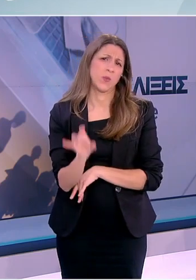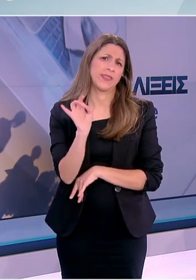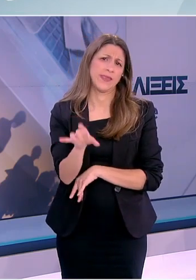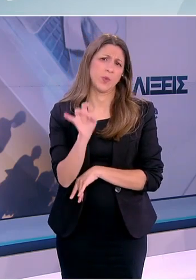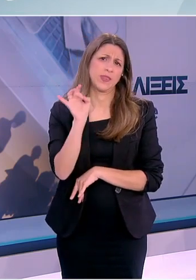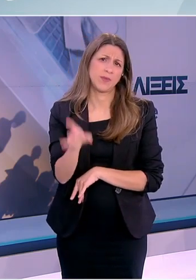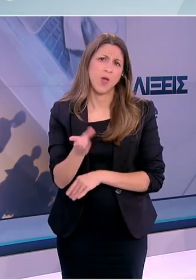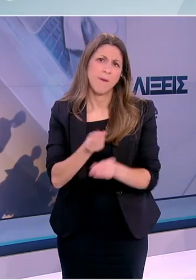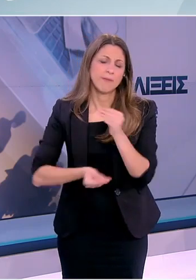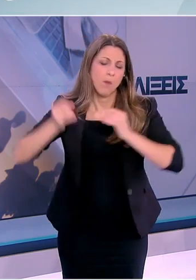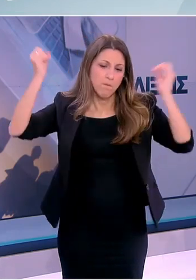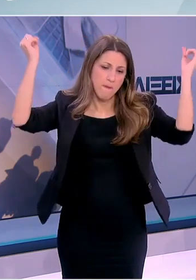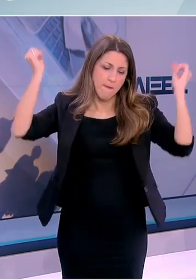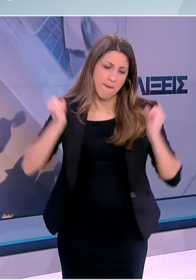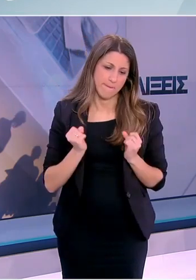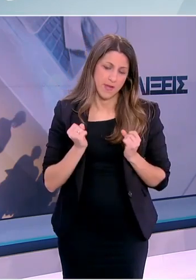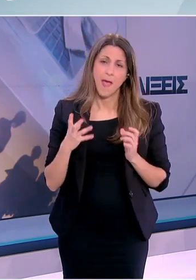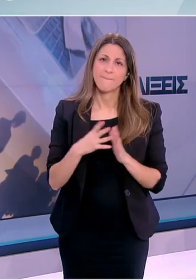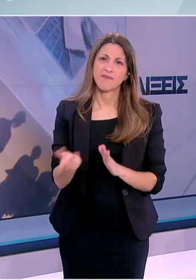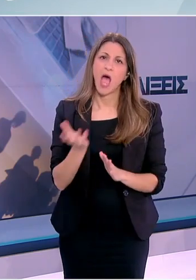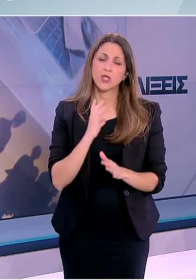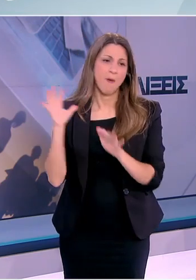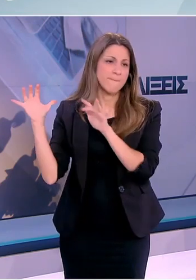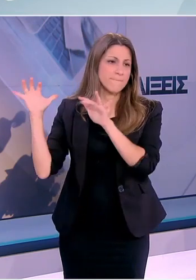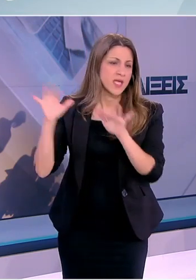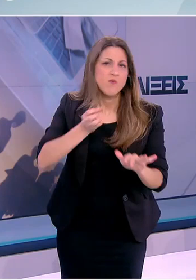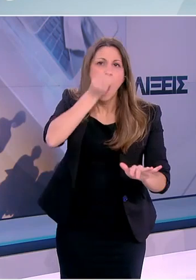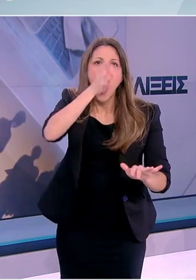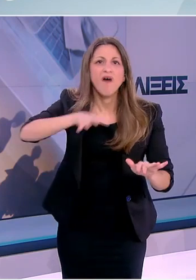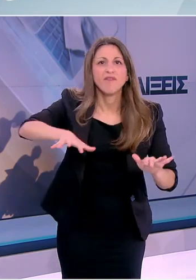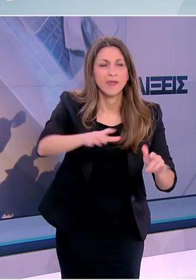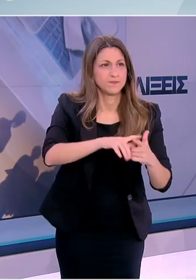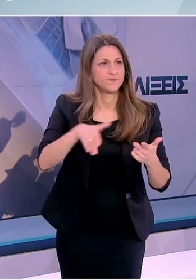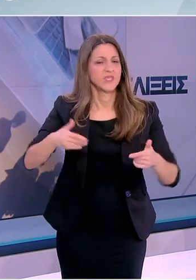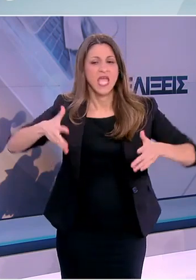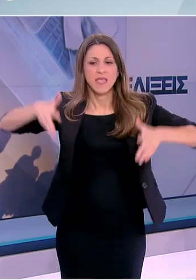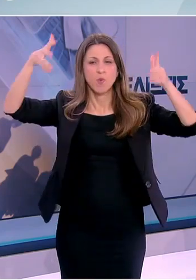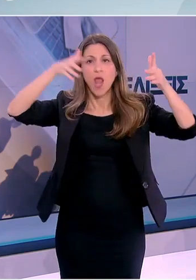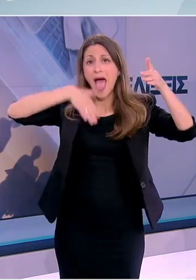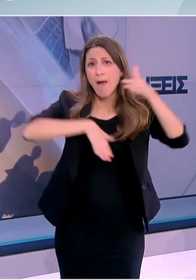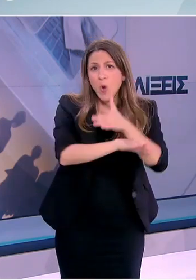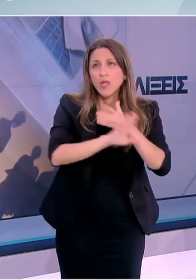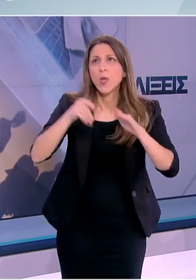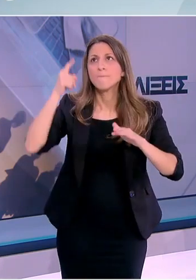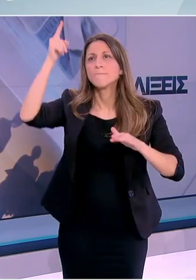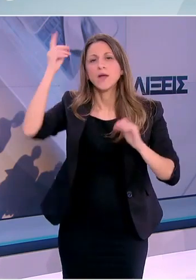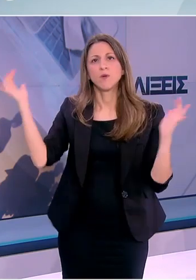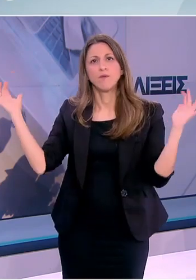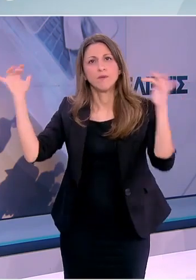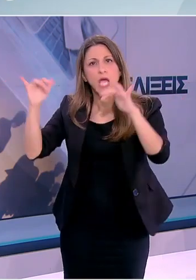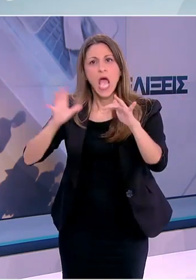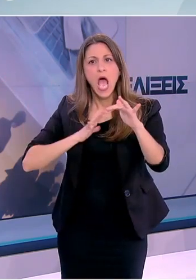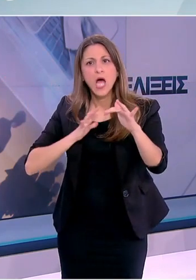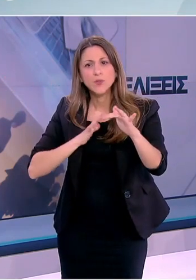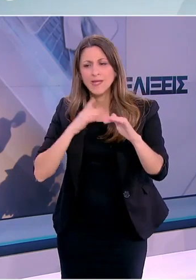να οδηγήσει σε πιλωτές, σε ταράτσες, σε συγχρονισμό, στο να μαζευτούμε